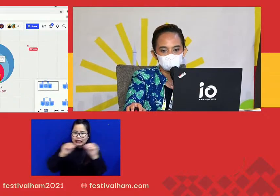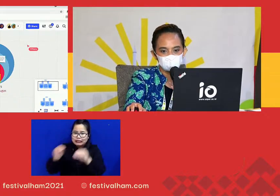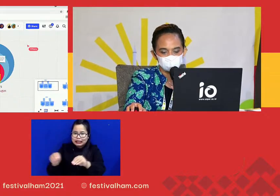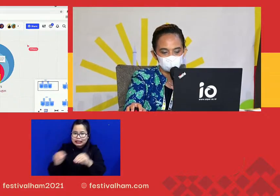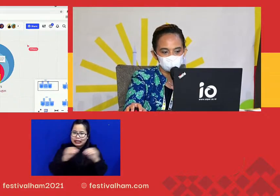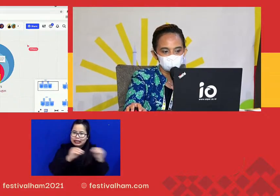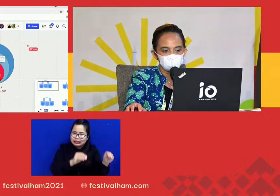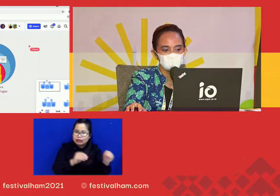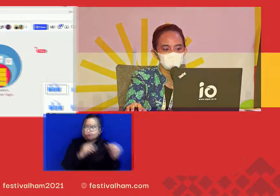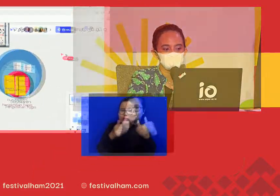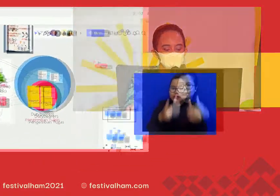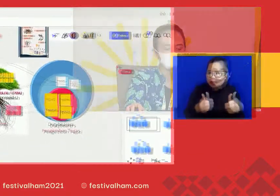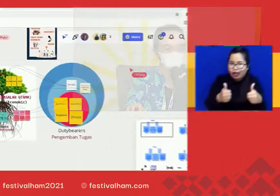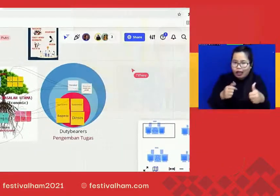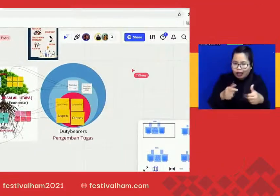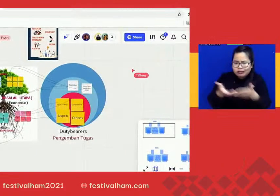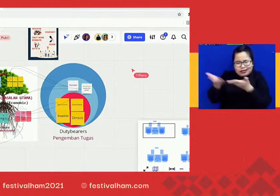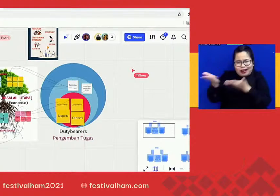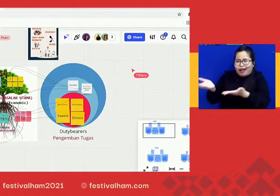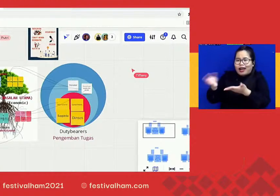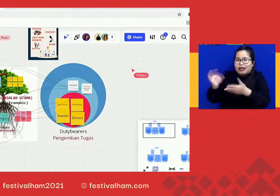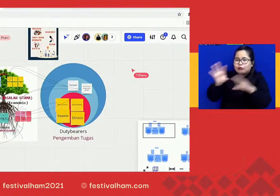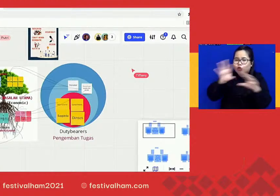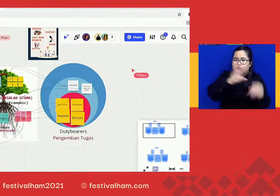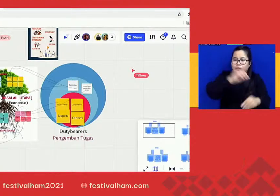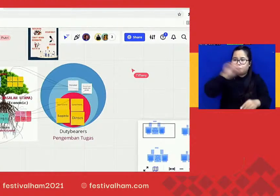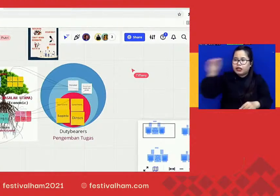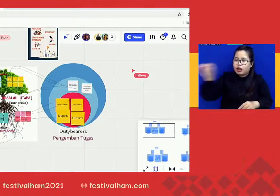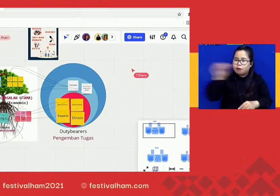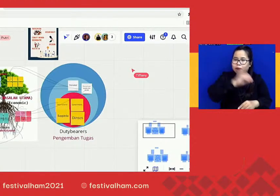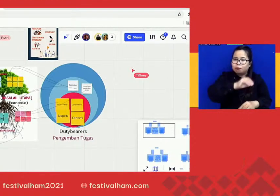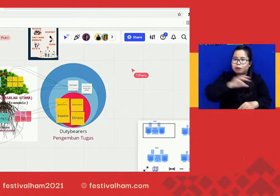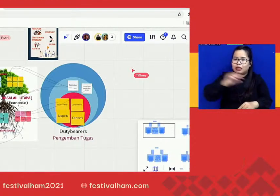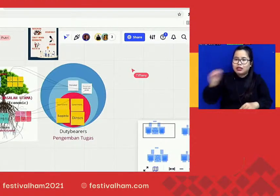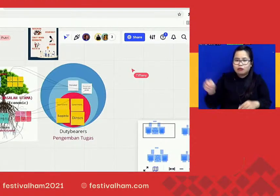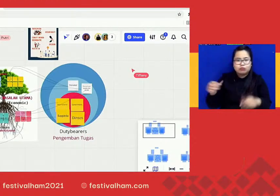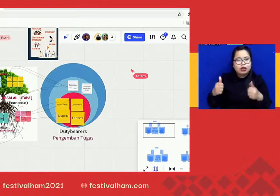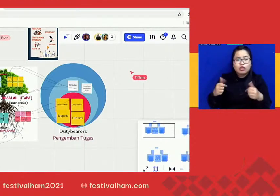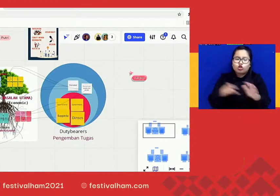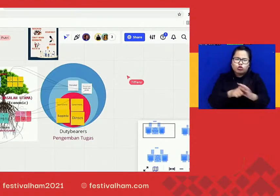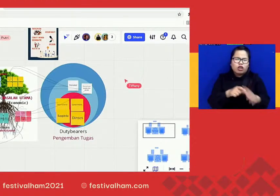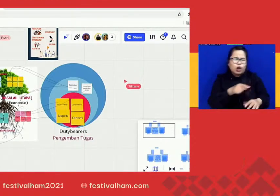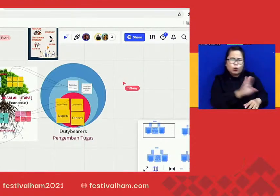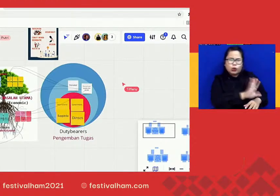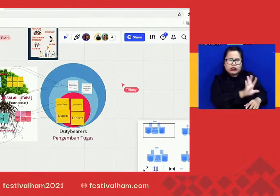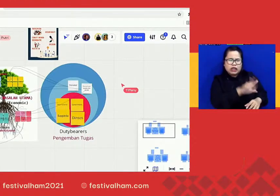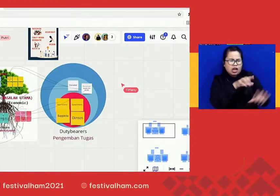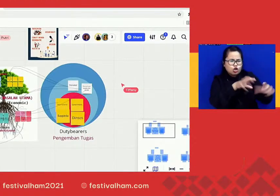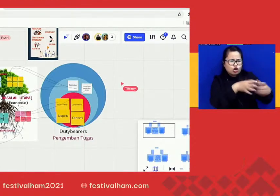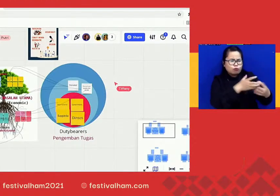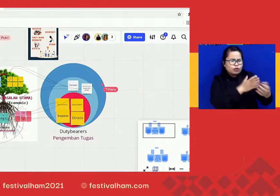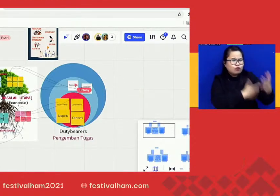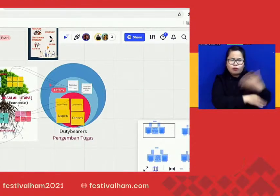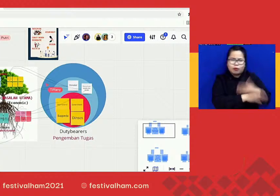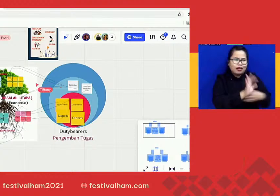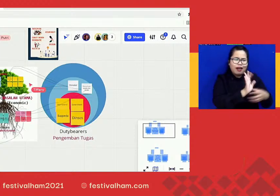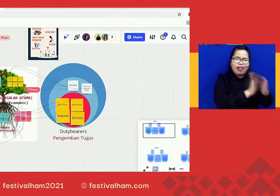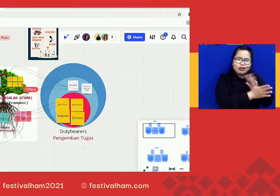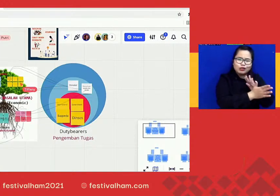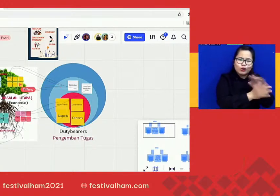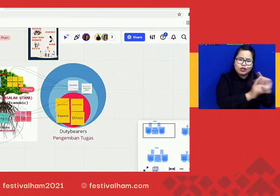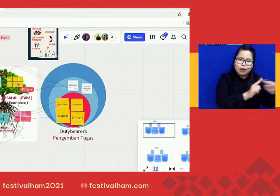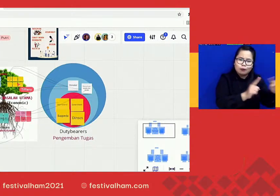Silahkan digeser. Kalau misalnya ternyata, grup difabel itu ternyata tidak langsung. Dia bisa